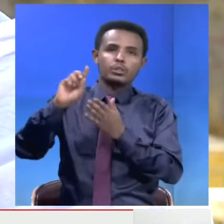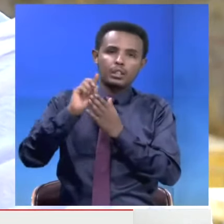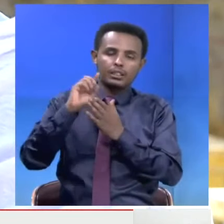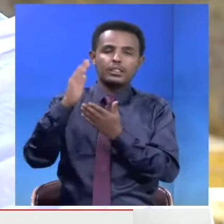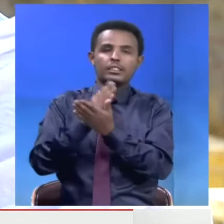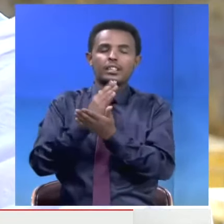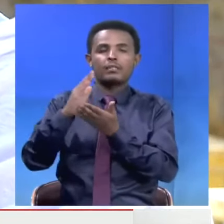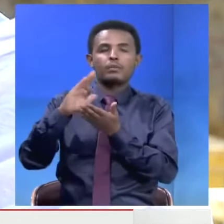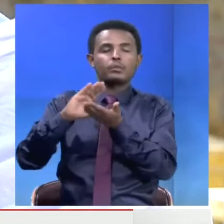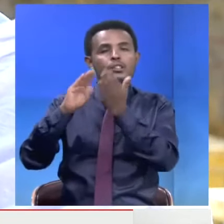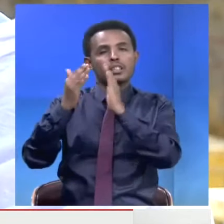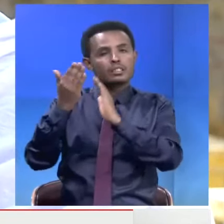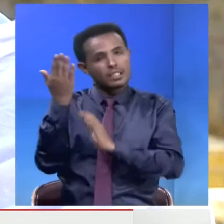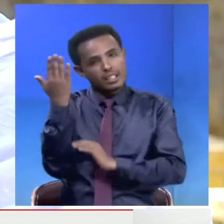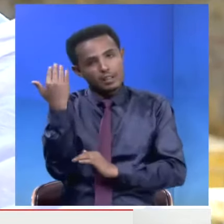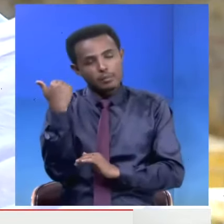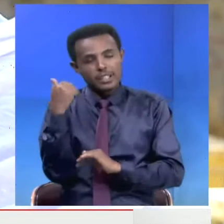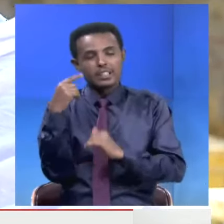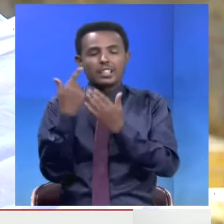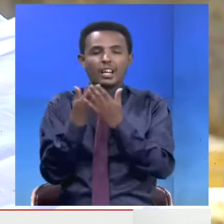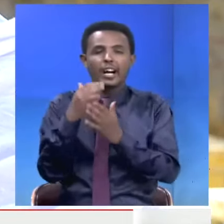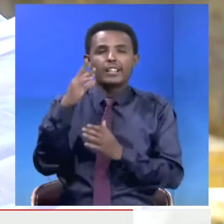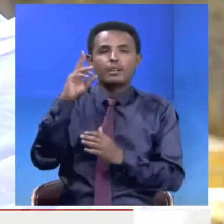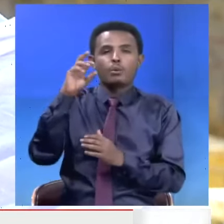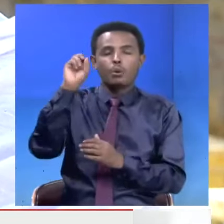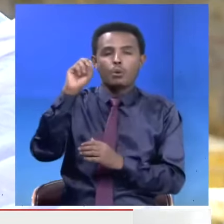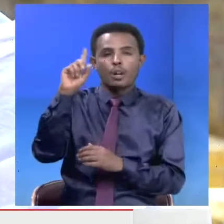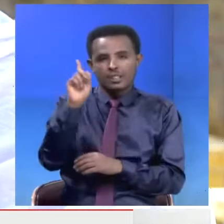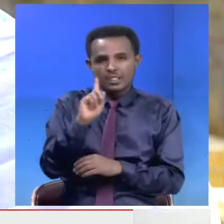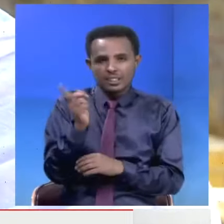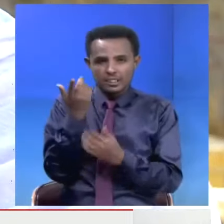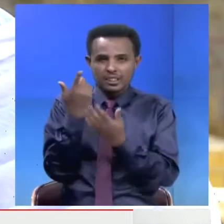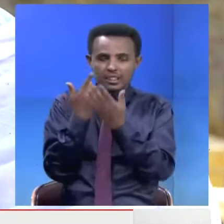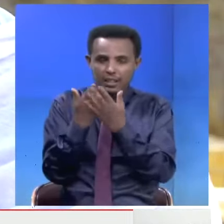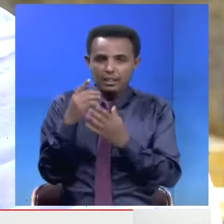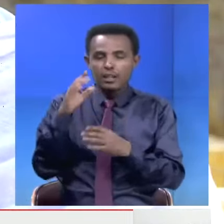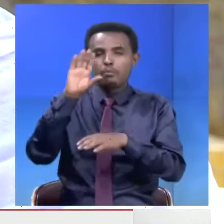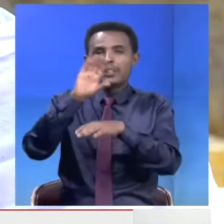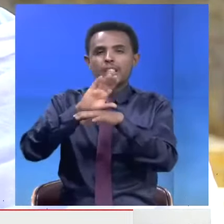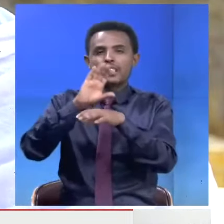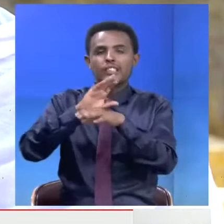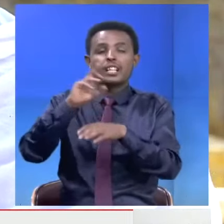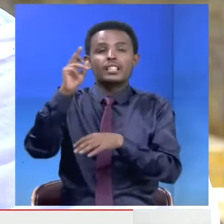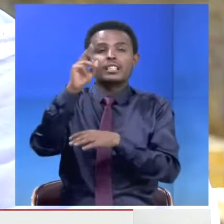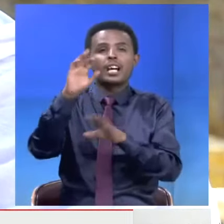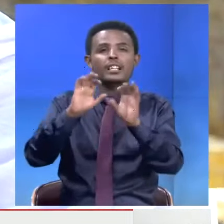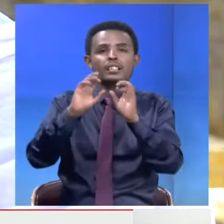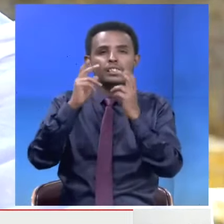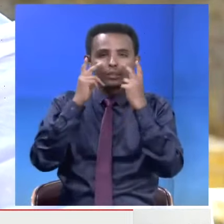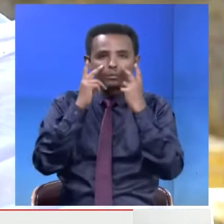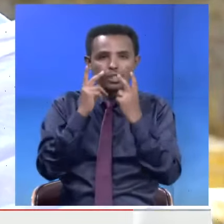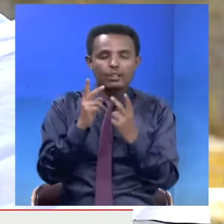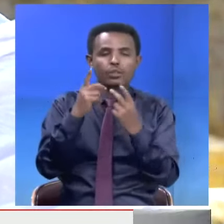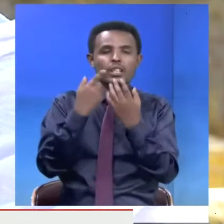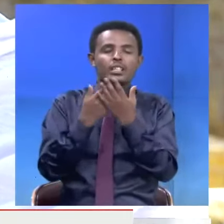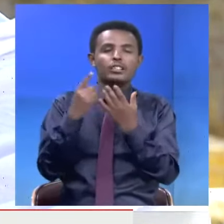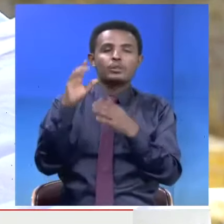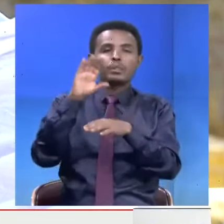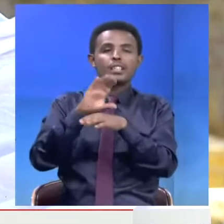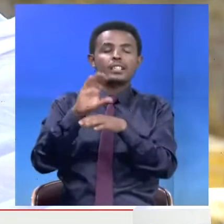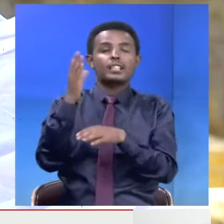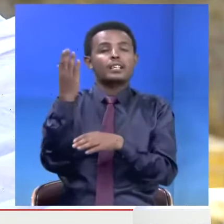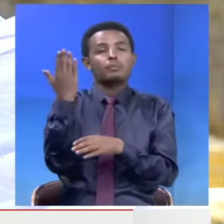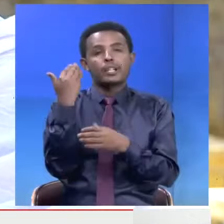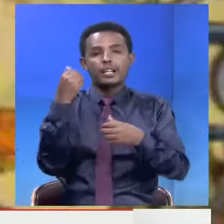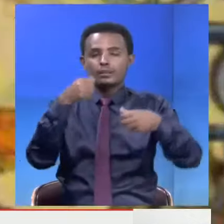ስለነበር እኛ ቤተ ክርስቲያን ያን አድዋን የቤተ ክርስቲያን ድል አድርገን ነው የምናየው። ለዚህም ቤተ ክርስቲያን የነበራት ሚና